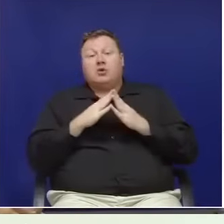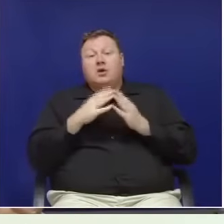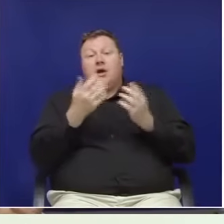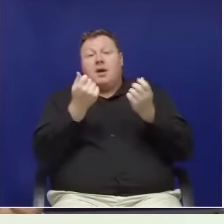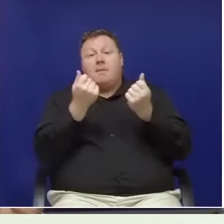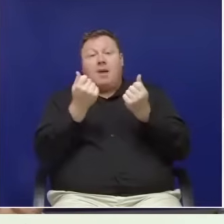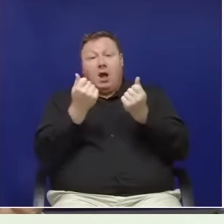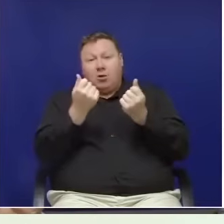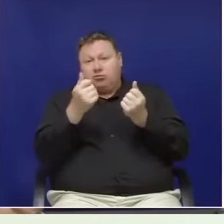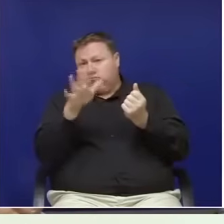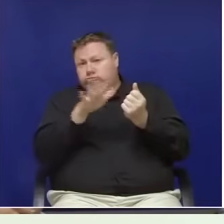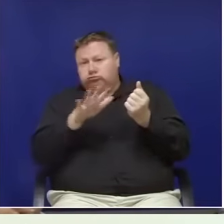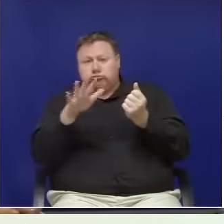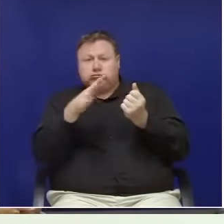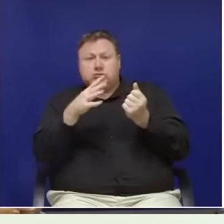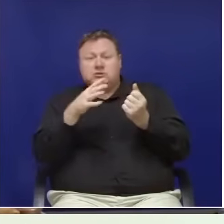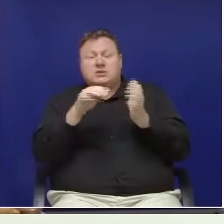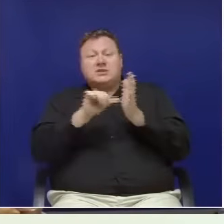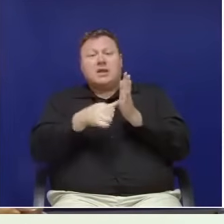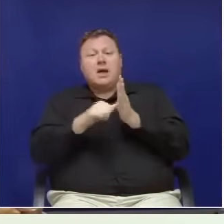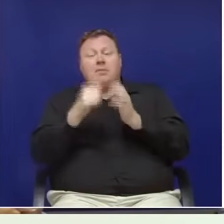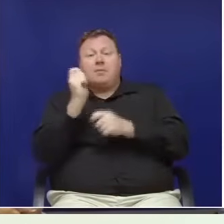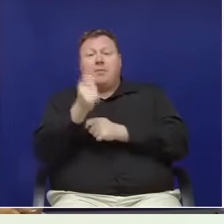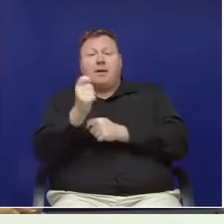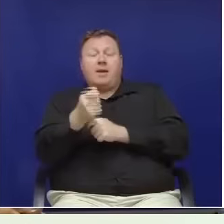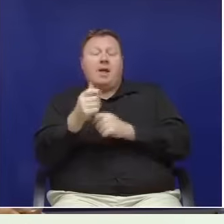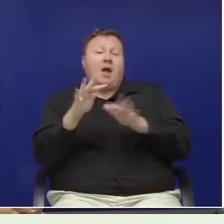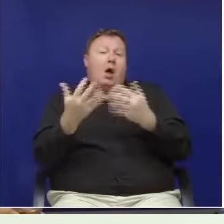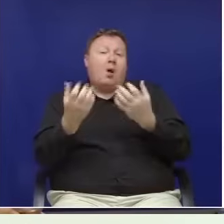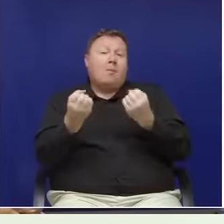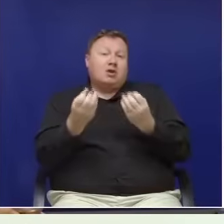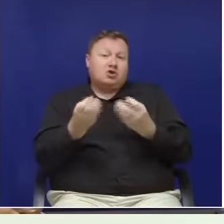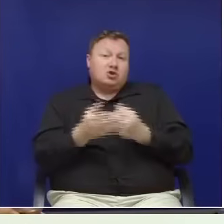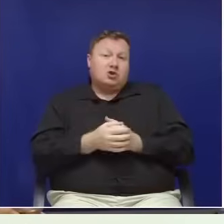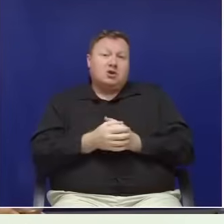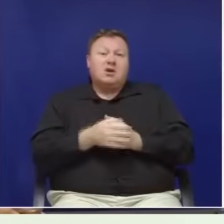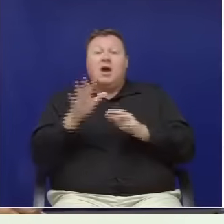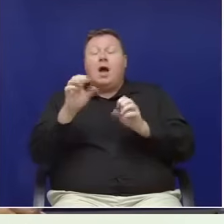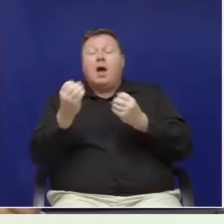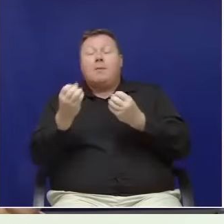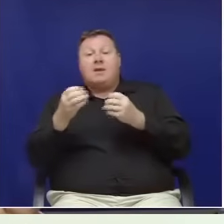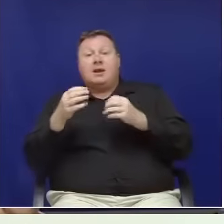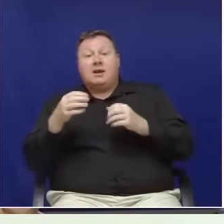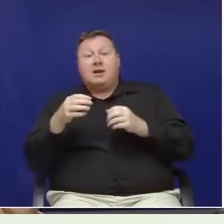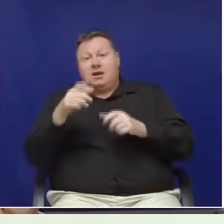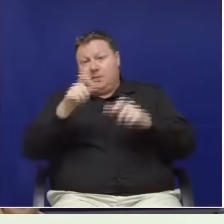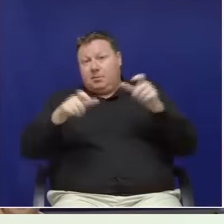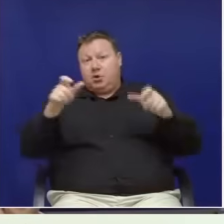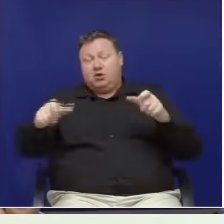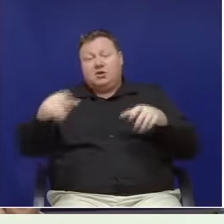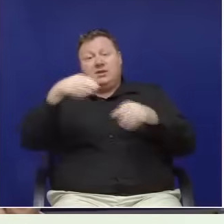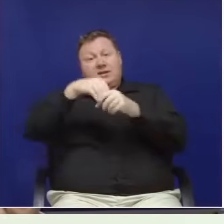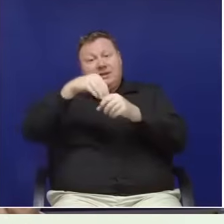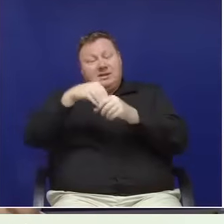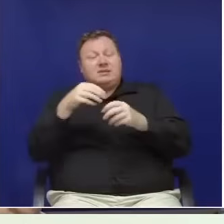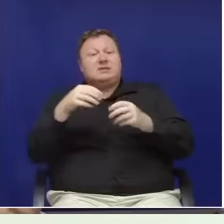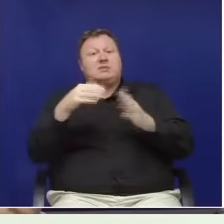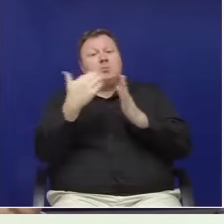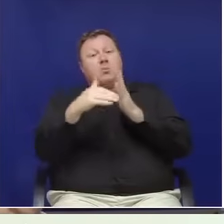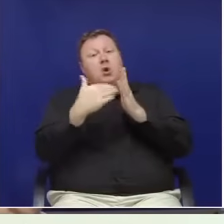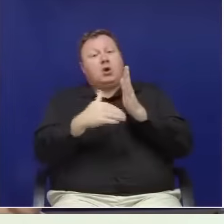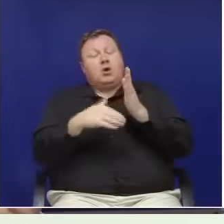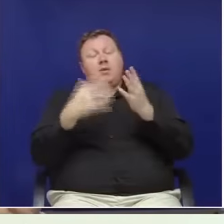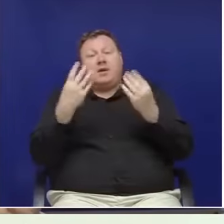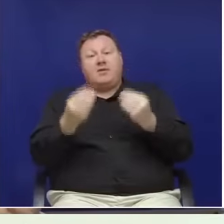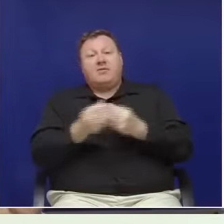wat betaal word, die aantal leerlingskapprogramkandidate wat tans in hierdie program is, dat dit die bedoeling is dat al